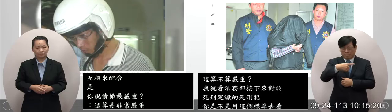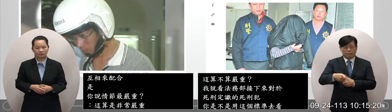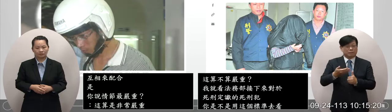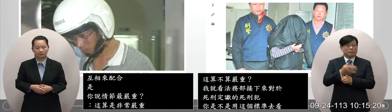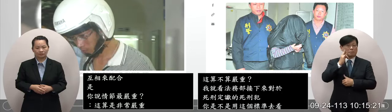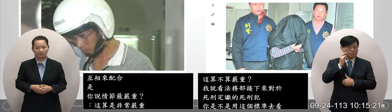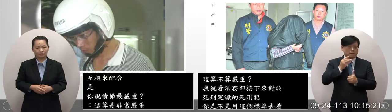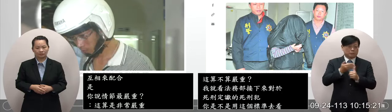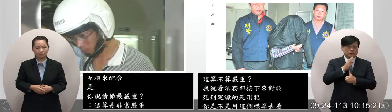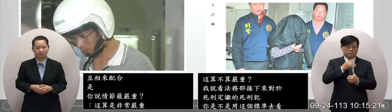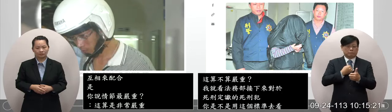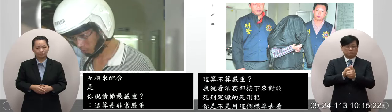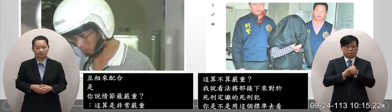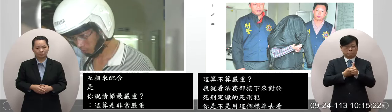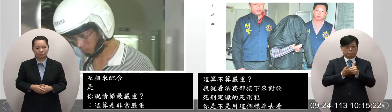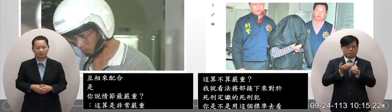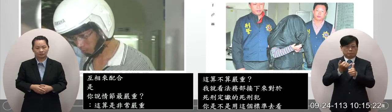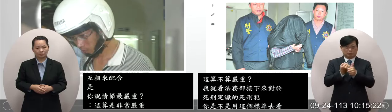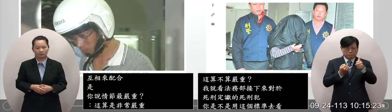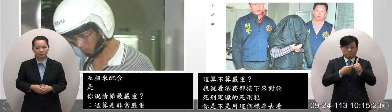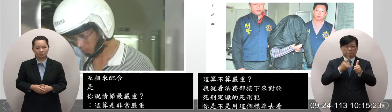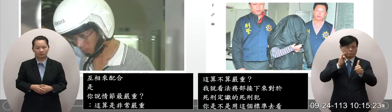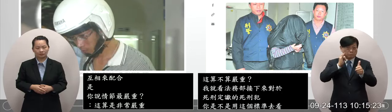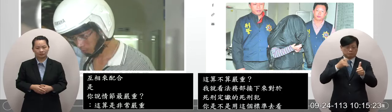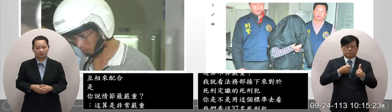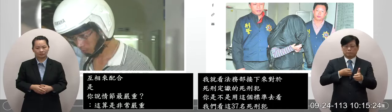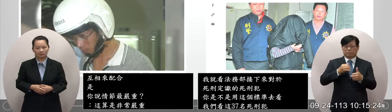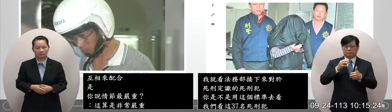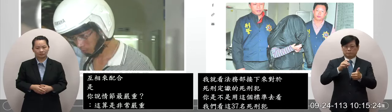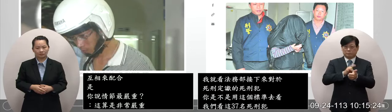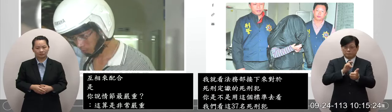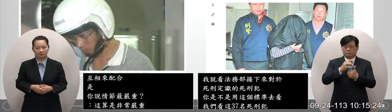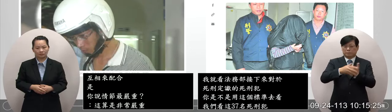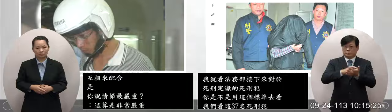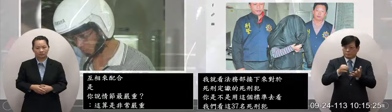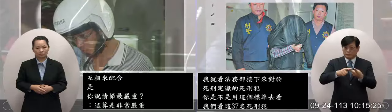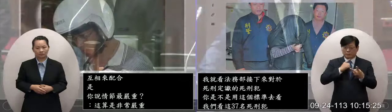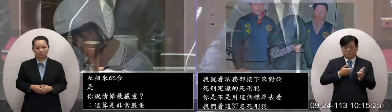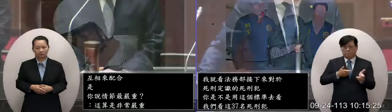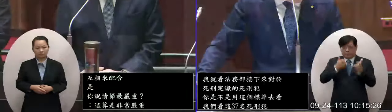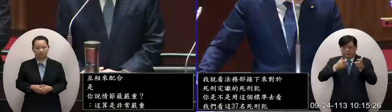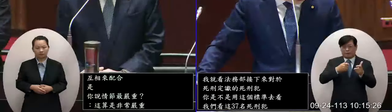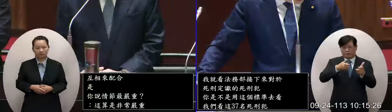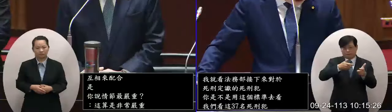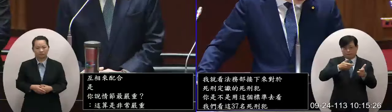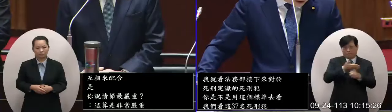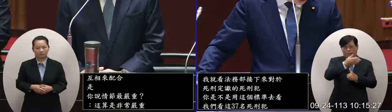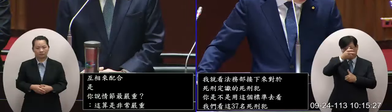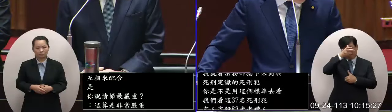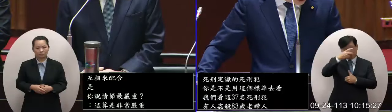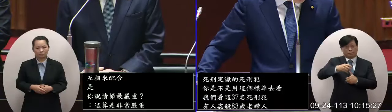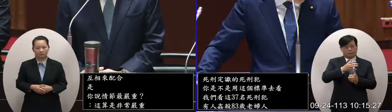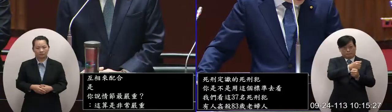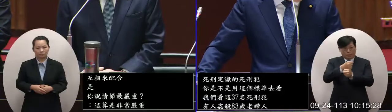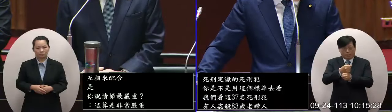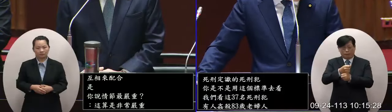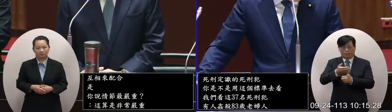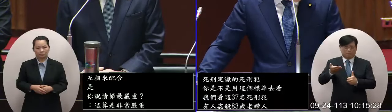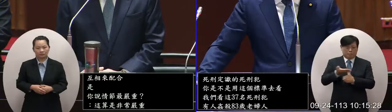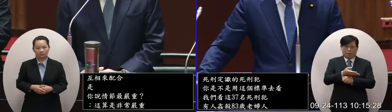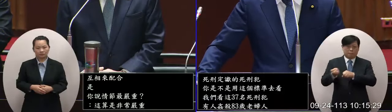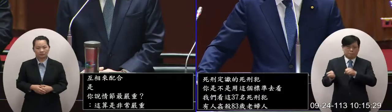母亲、杀婆婆、杀丈夫，企图诈领保险金；有人持散弹枪杀警察；有人绑票勒赎、撕票